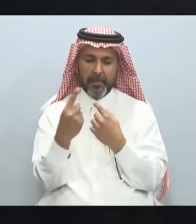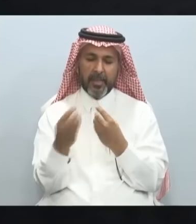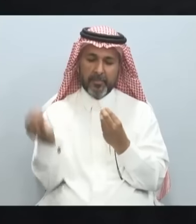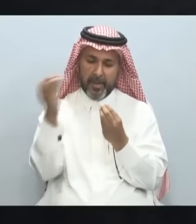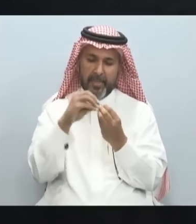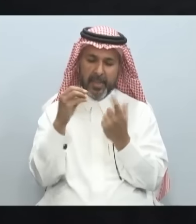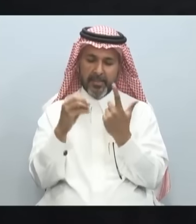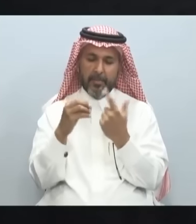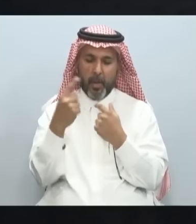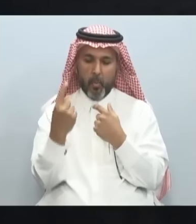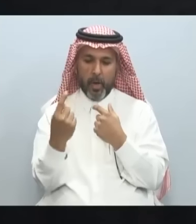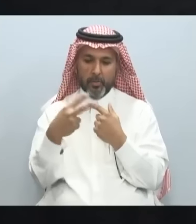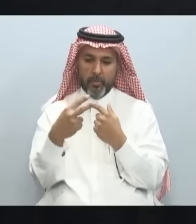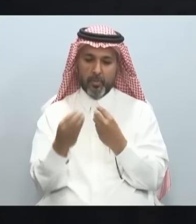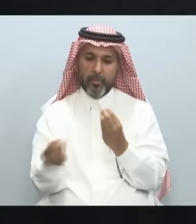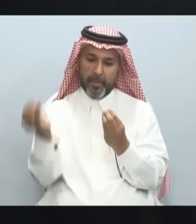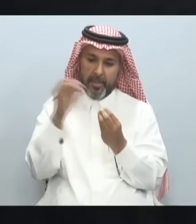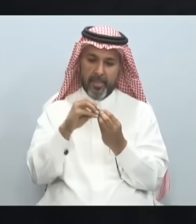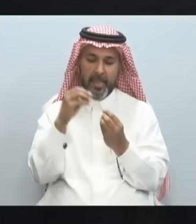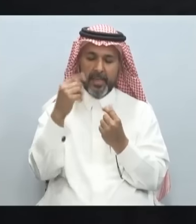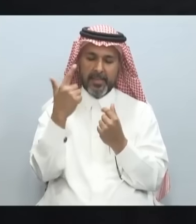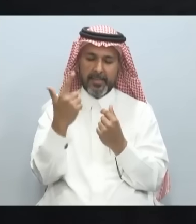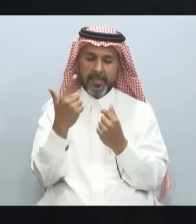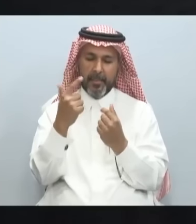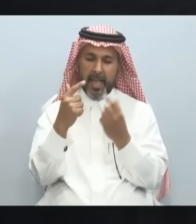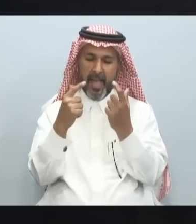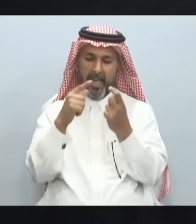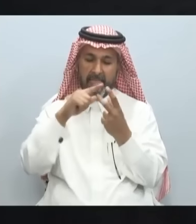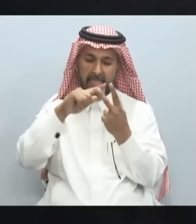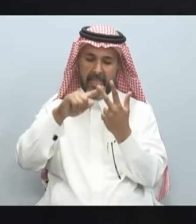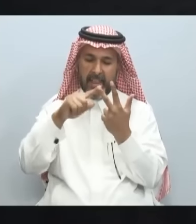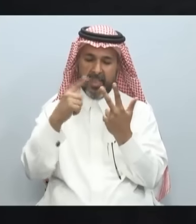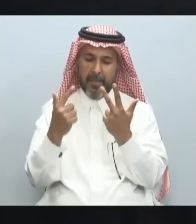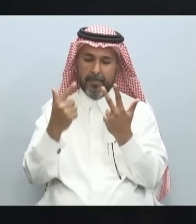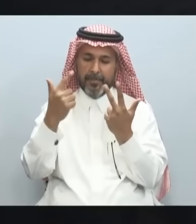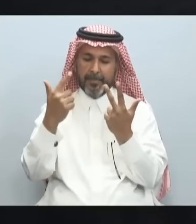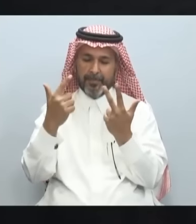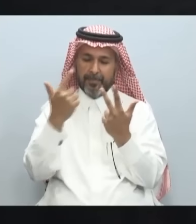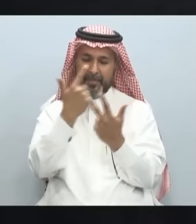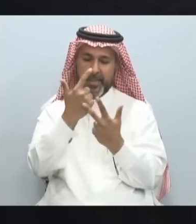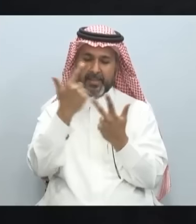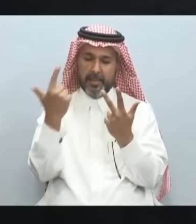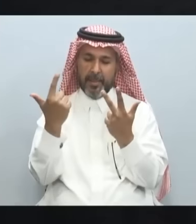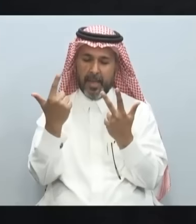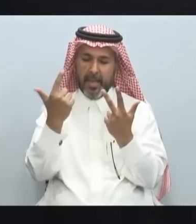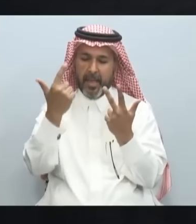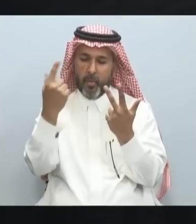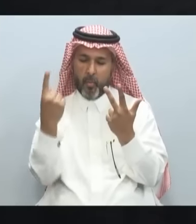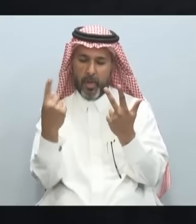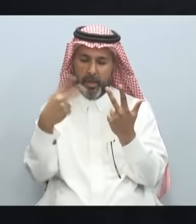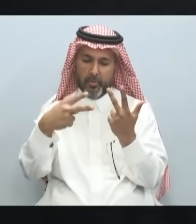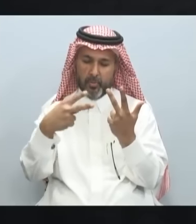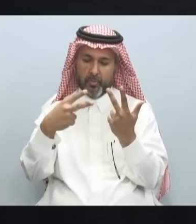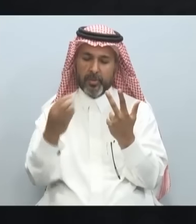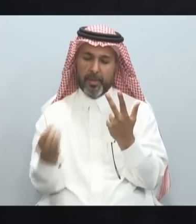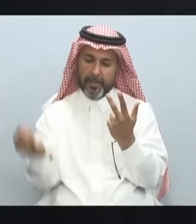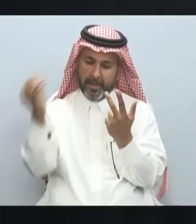بارك الله فيكم طيب لو كان الجدول ما هو قدامنا هنا ابنائي كيف استطيع احصل على الخمسه المضاعفات الاولى